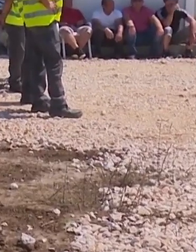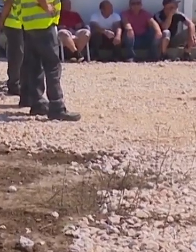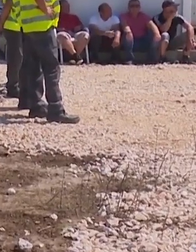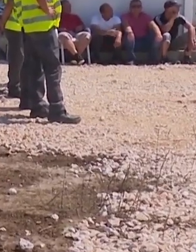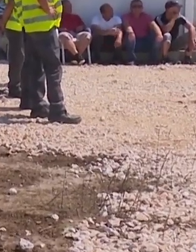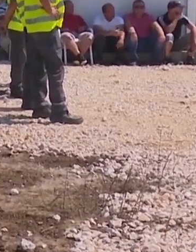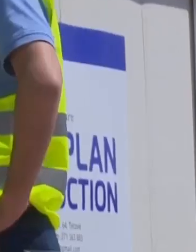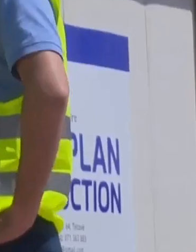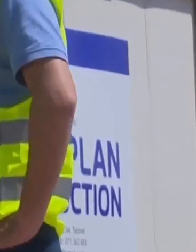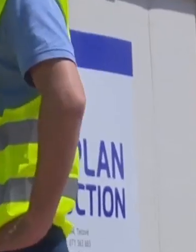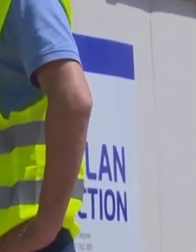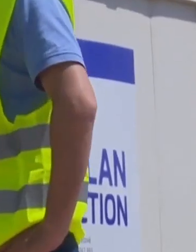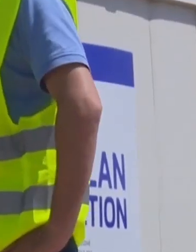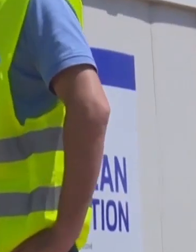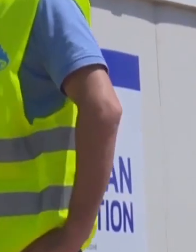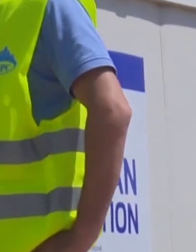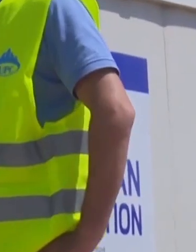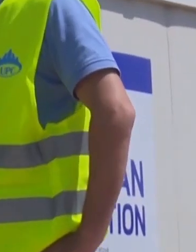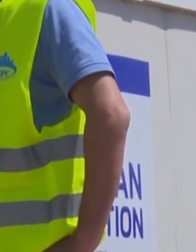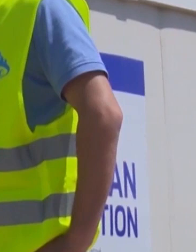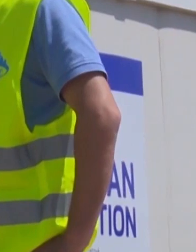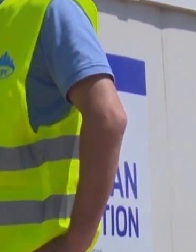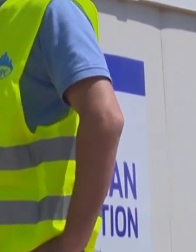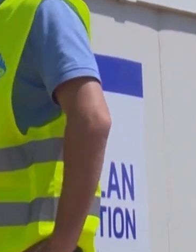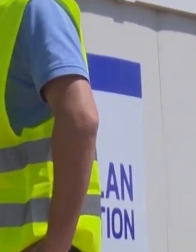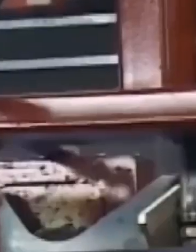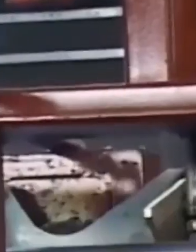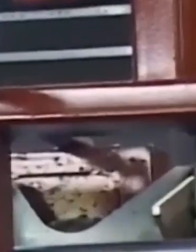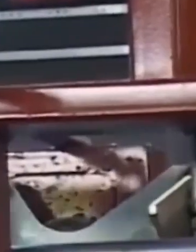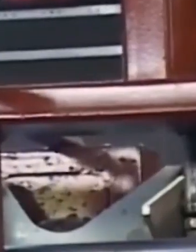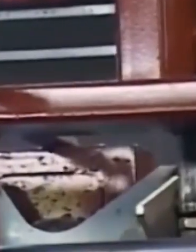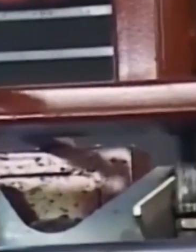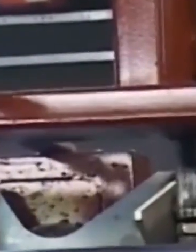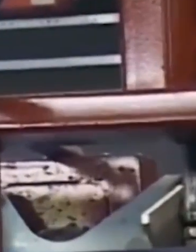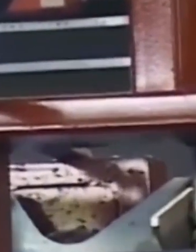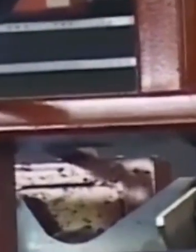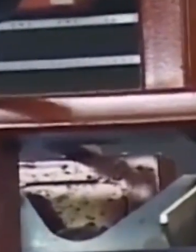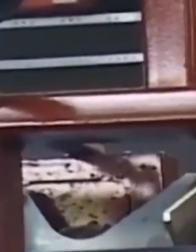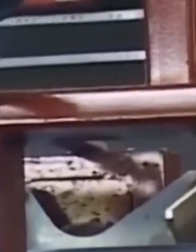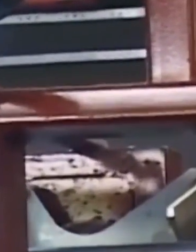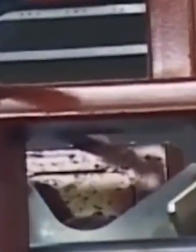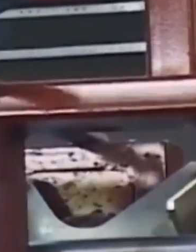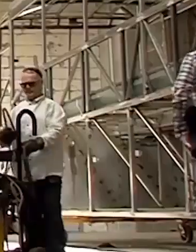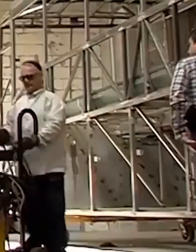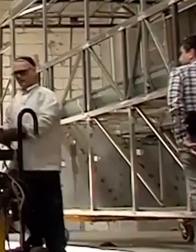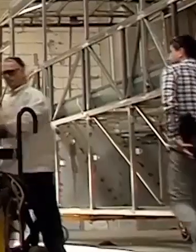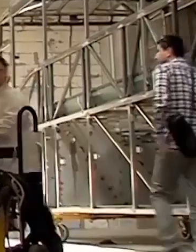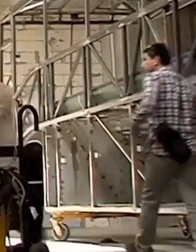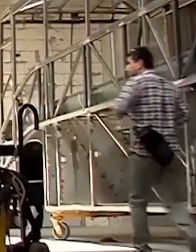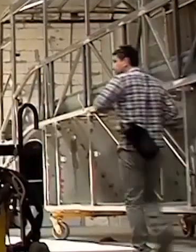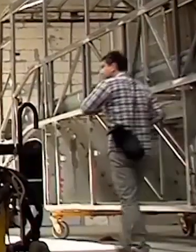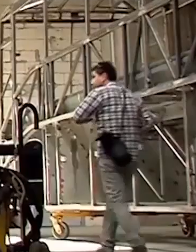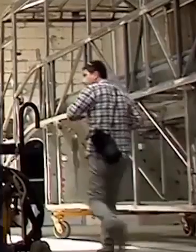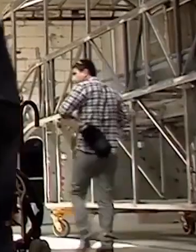предвидела и Светска банка. Државата покрај редовното сервисирање на долговите има и свој резервоар, девизни резерви, обезбеден од